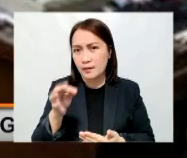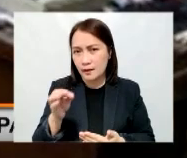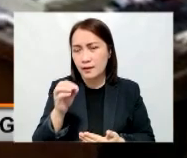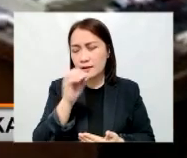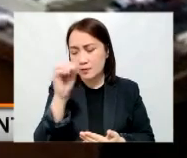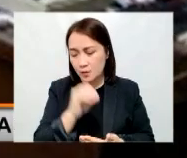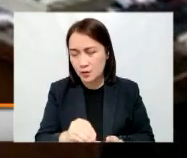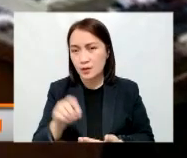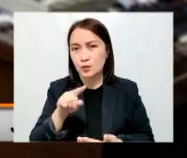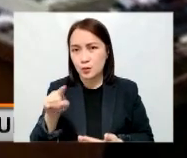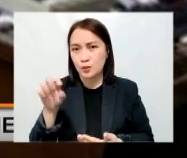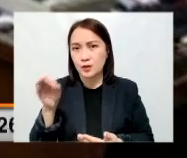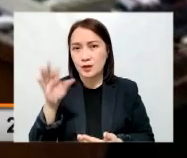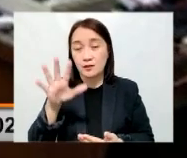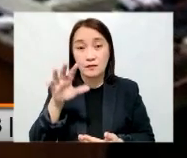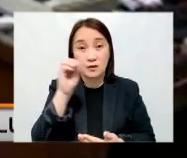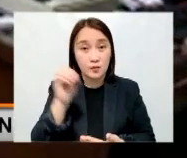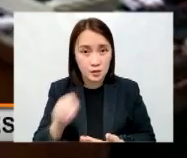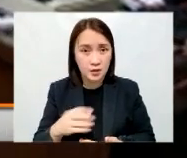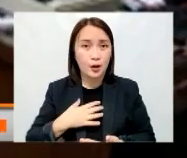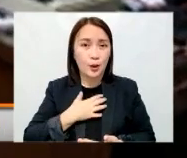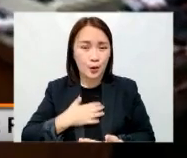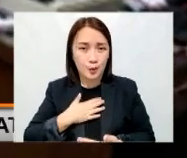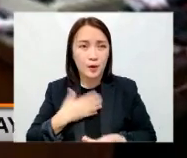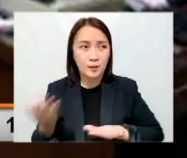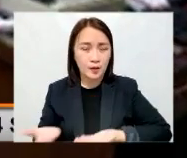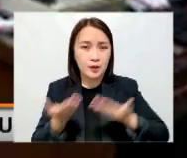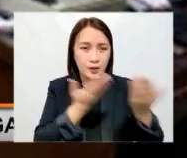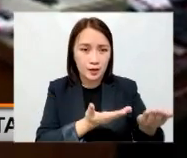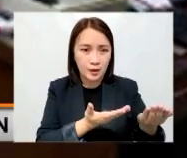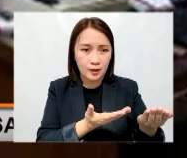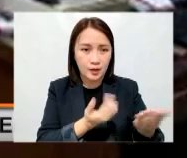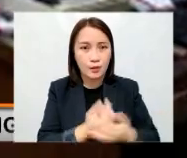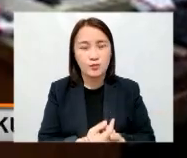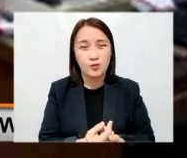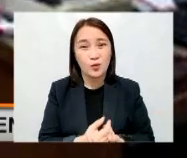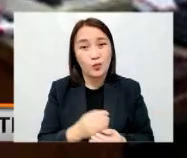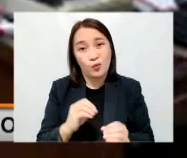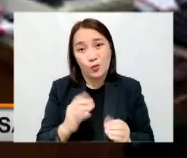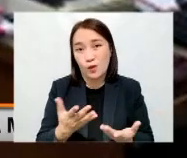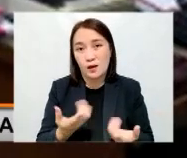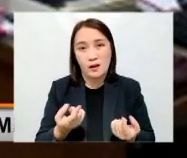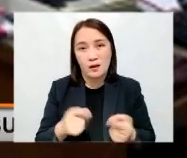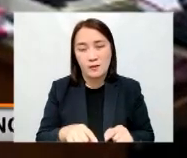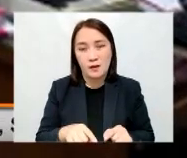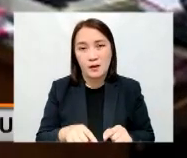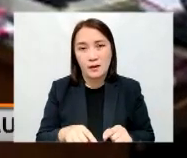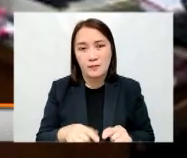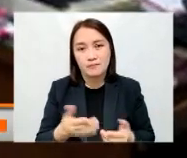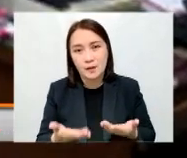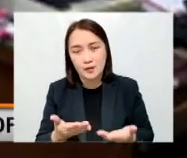90-95% sa mga reklamong isinasampa sa prosekusyon ang nababasura dahil sa technicalities o di kaya'y kulang sa